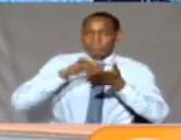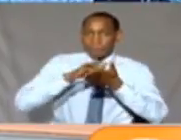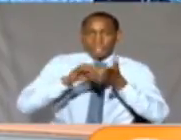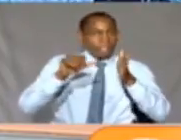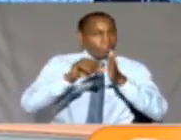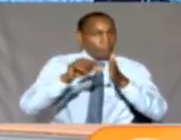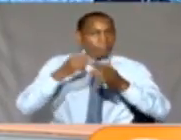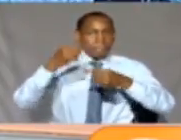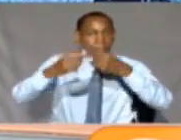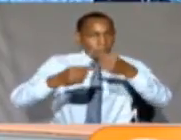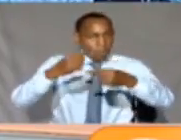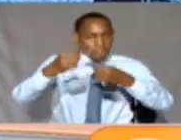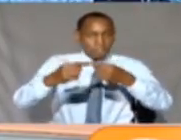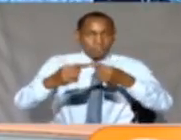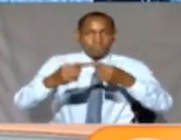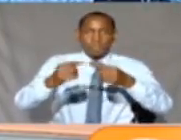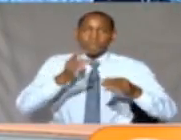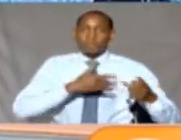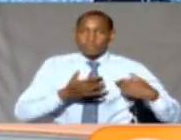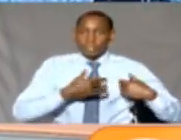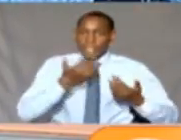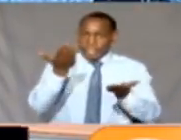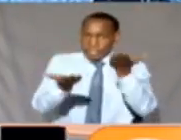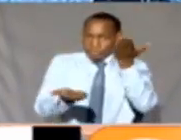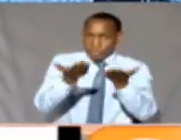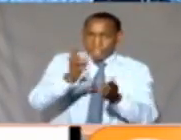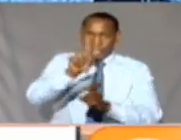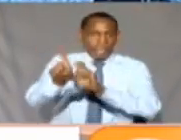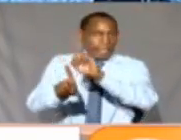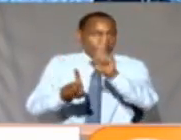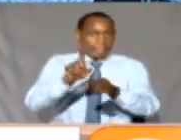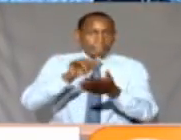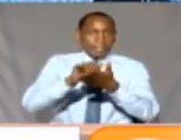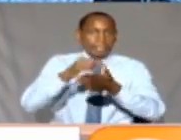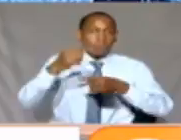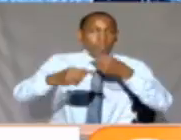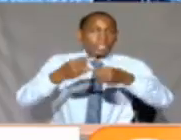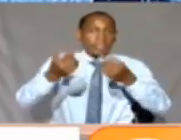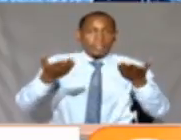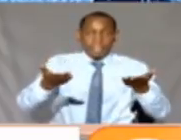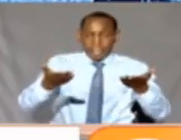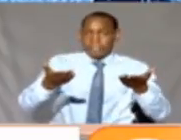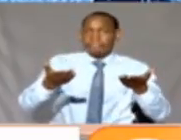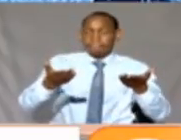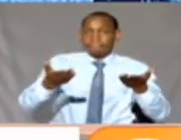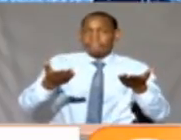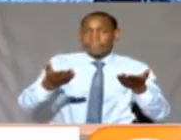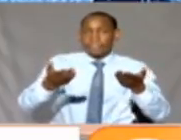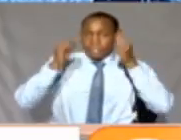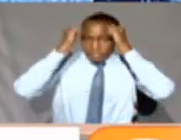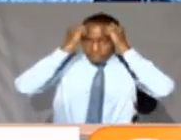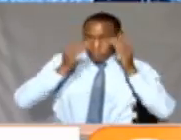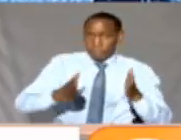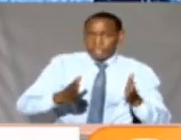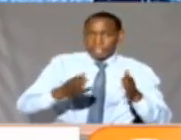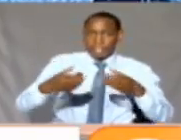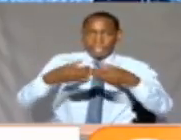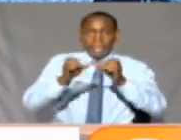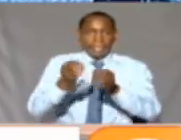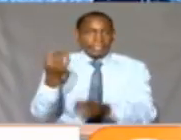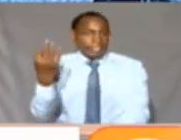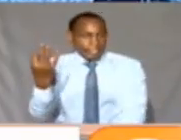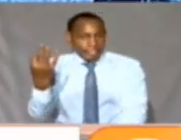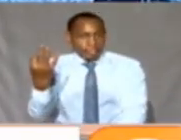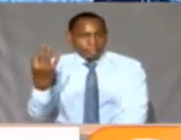Utata unaendelea kugubika utathmini wa mitihani inayoendelea ya wanafunzi wa gredi ya